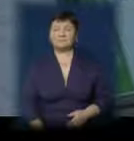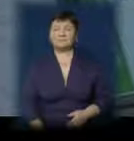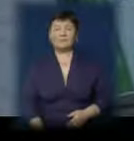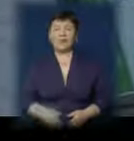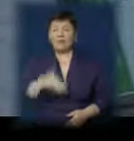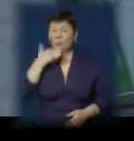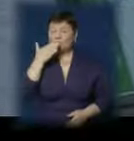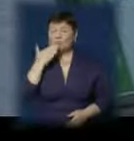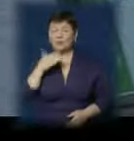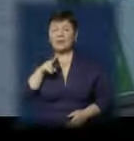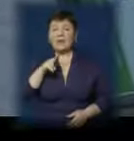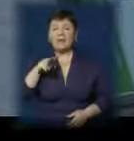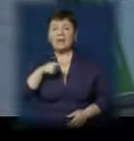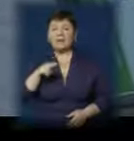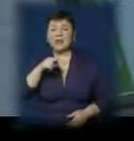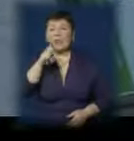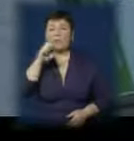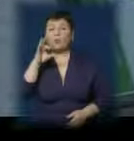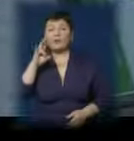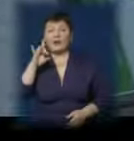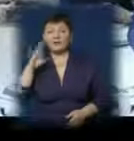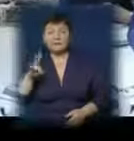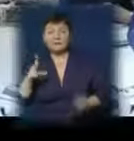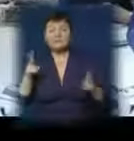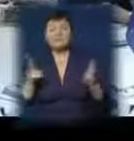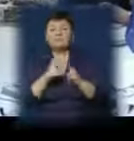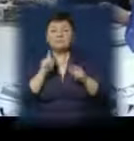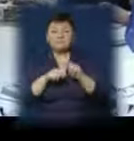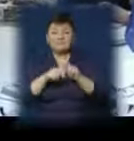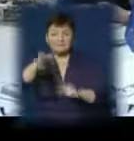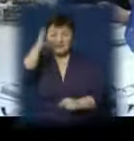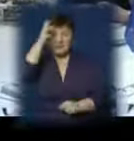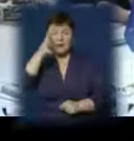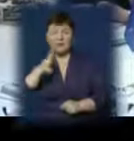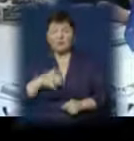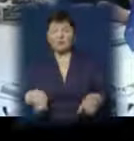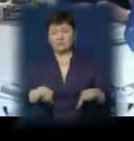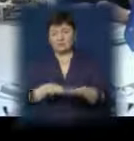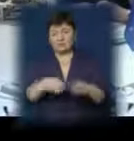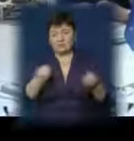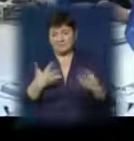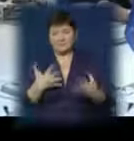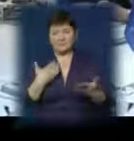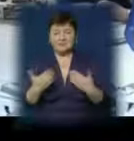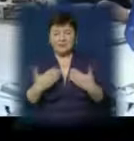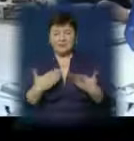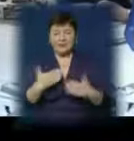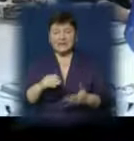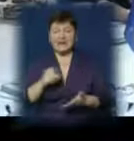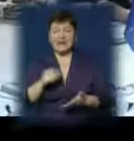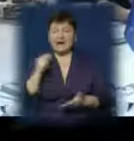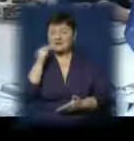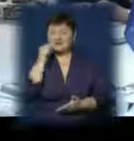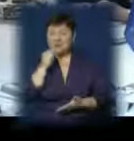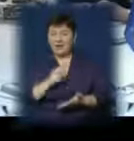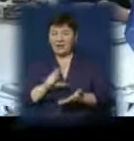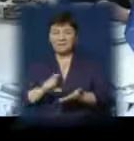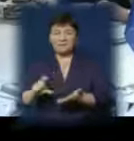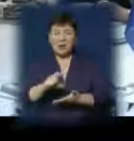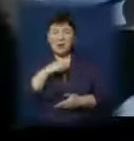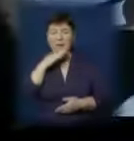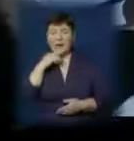В Ужгороді Петер Бур'ян зустрівся з науковцями та експертами у неформальній обстановці. За чашкою чаю обговорили багато